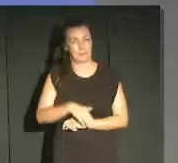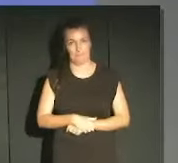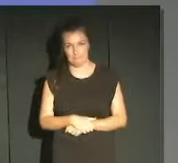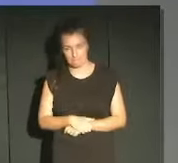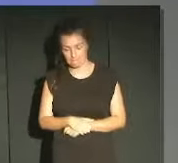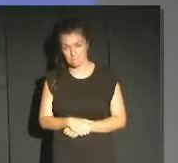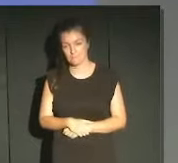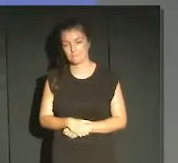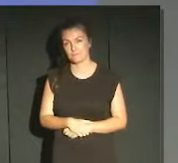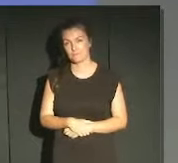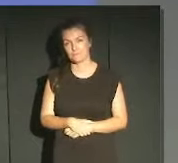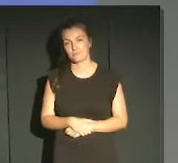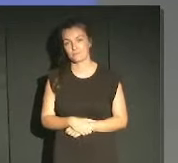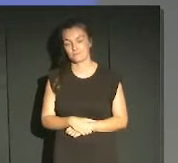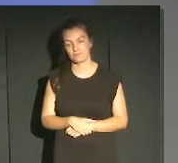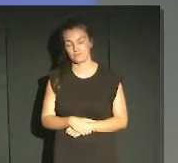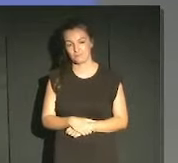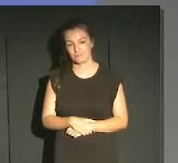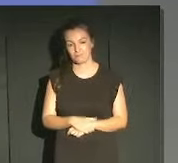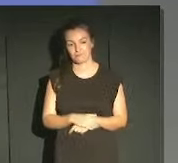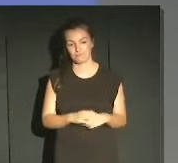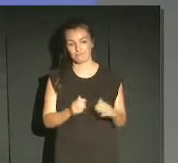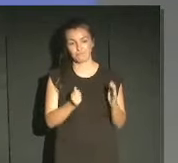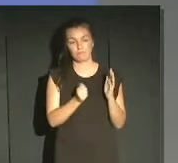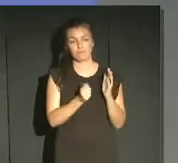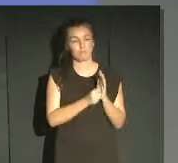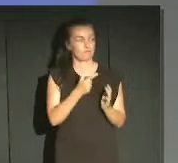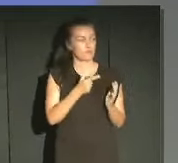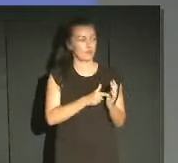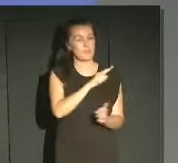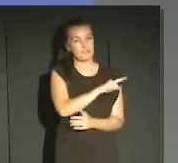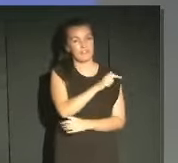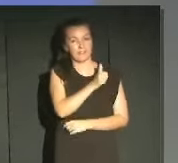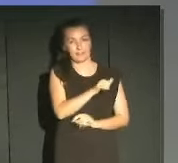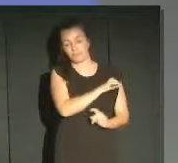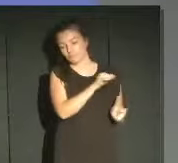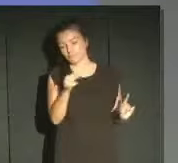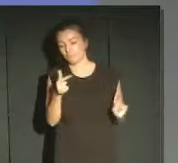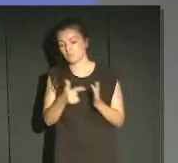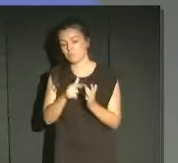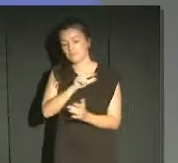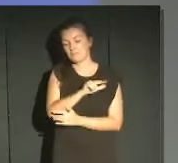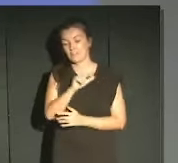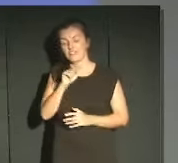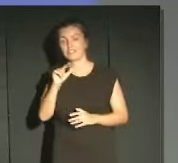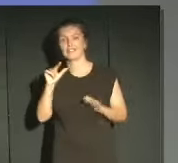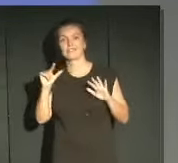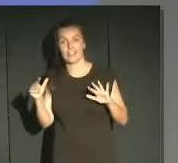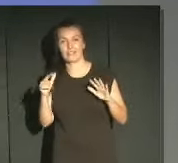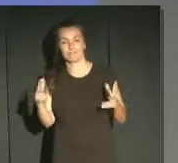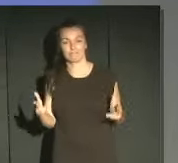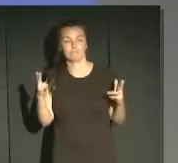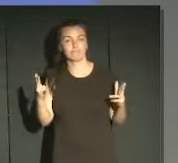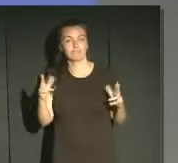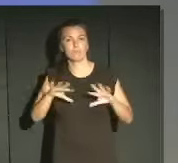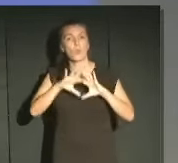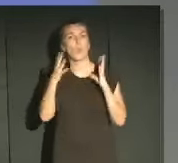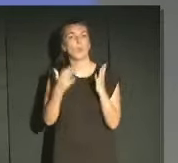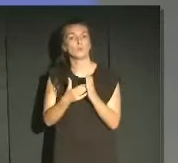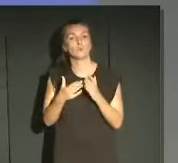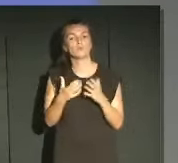pour 2021 à 2027 c'est 601 millions